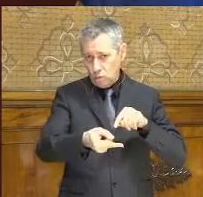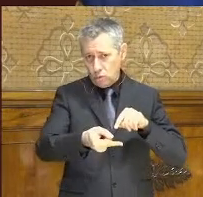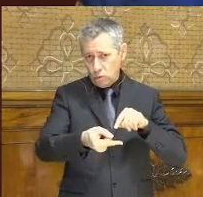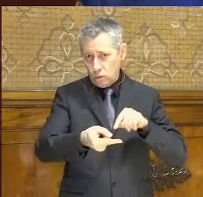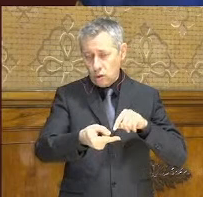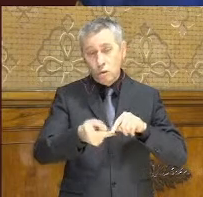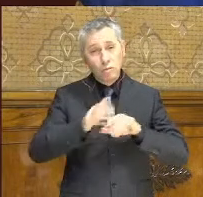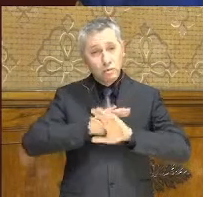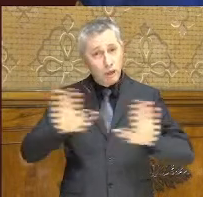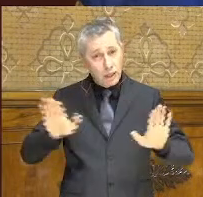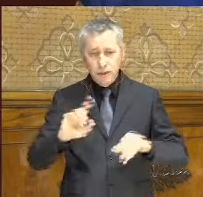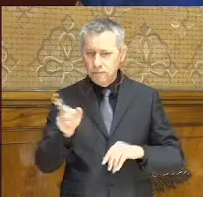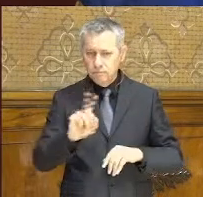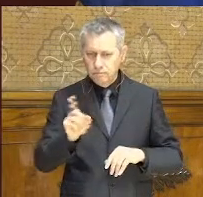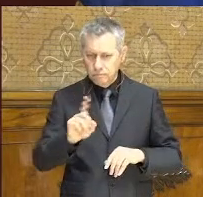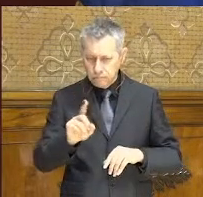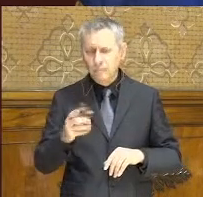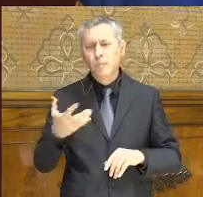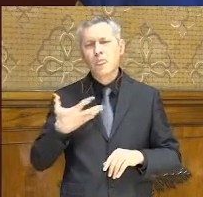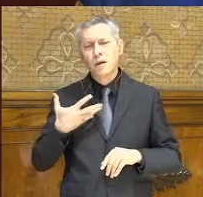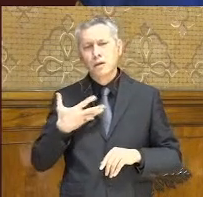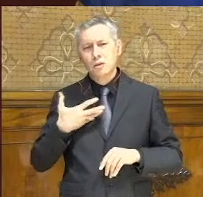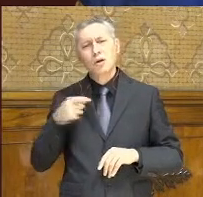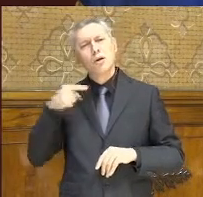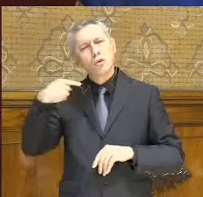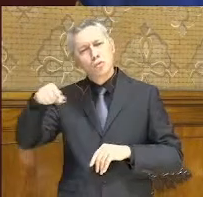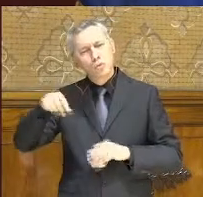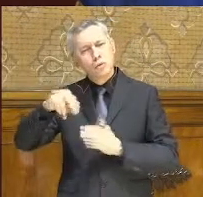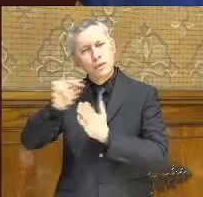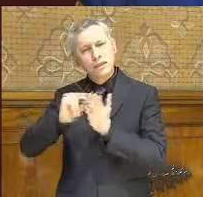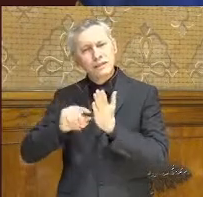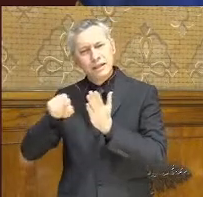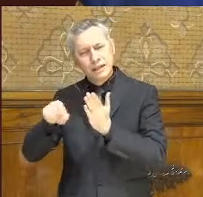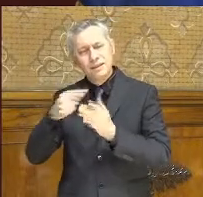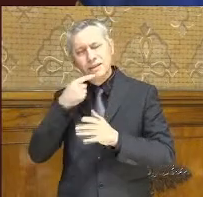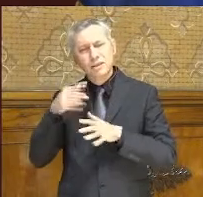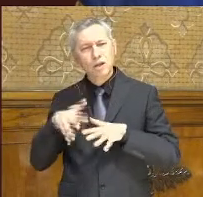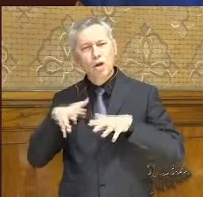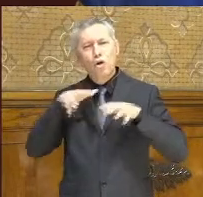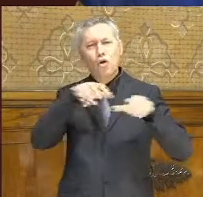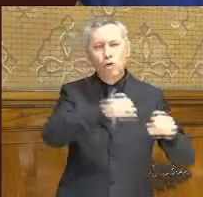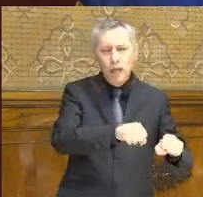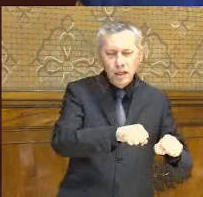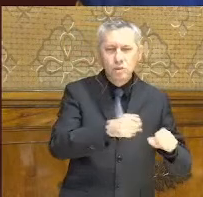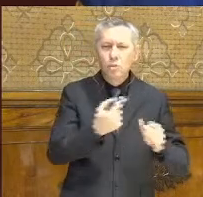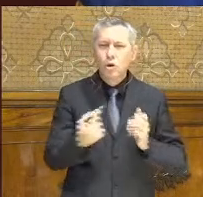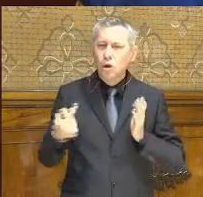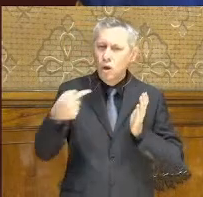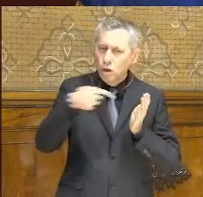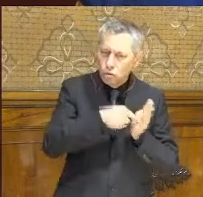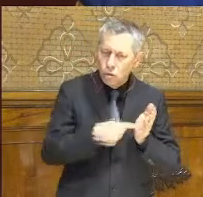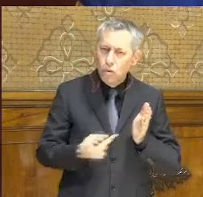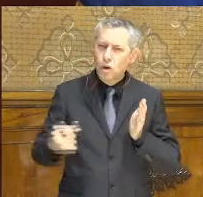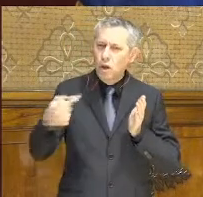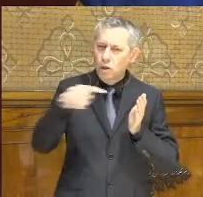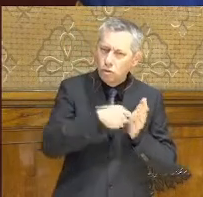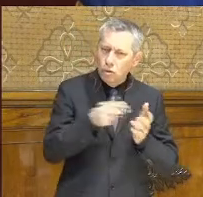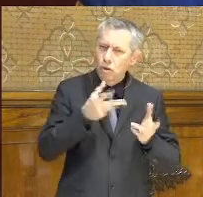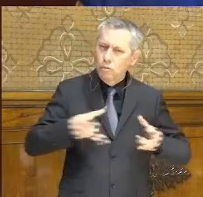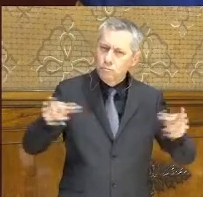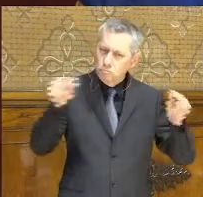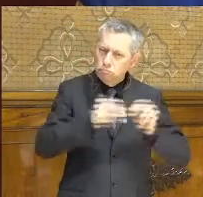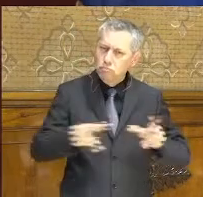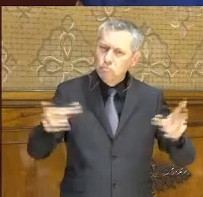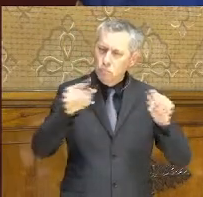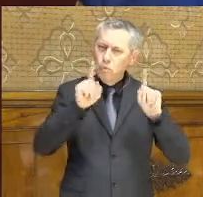usare un idioma freudiano che pervade i suoi scritti, il colonialismo ritorna ripetutamente e misteriosamente nel